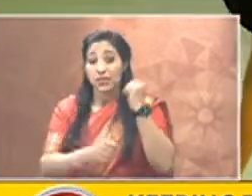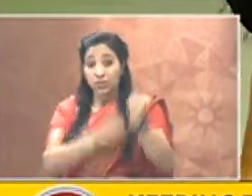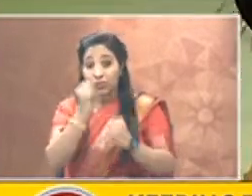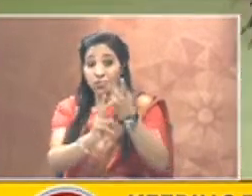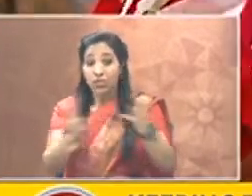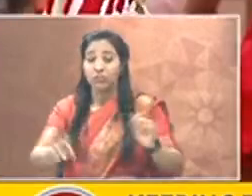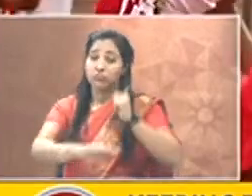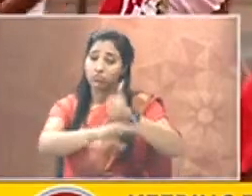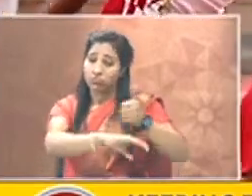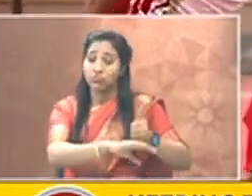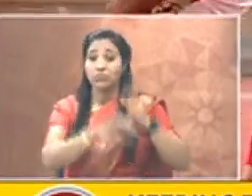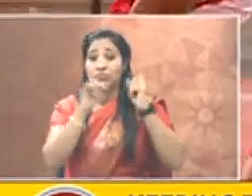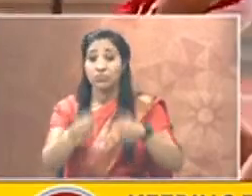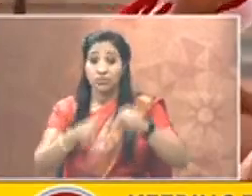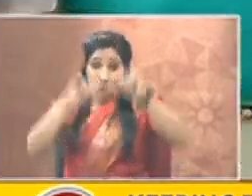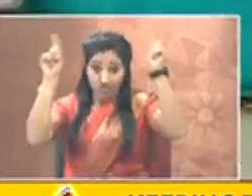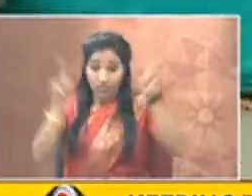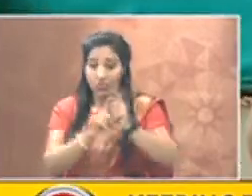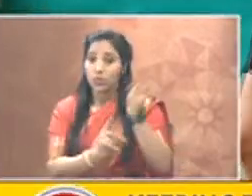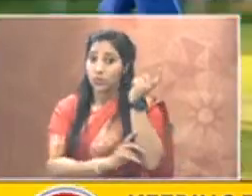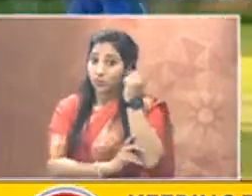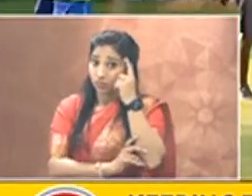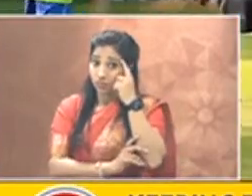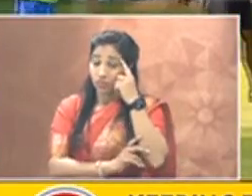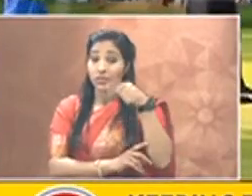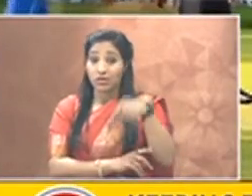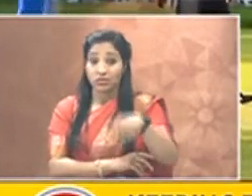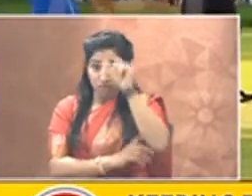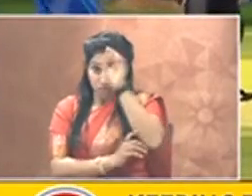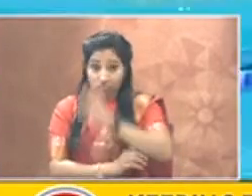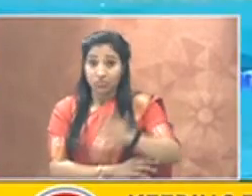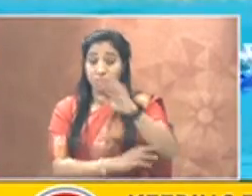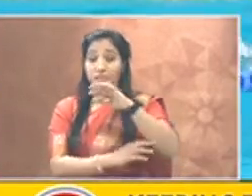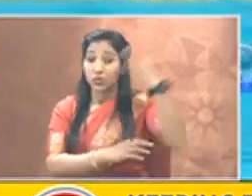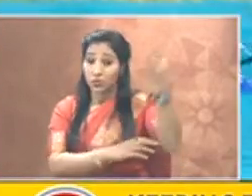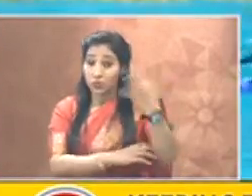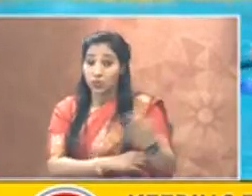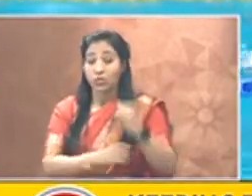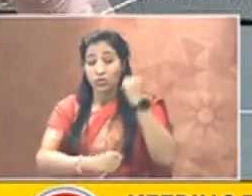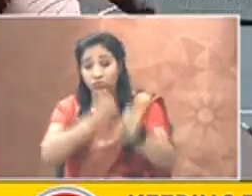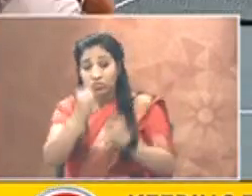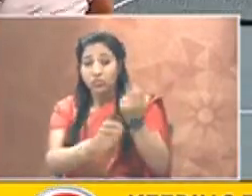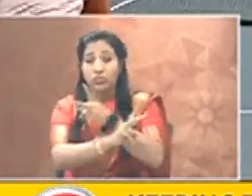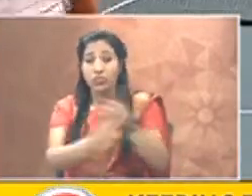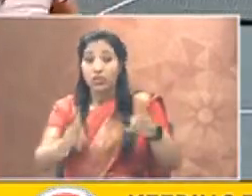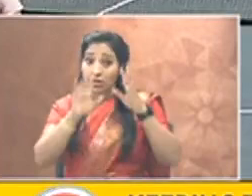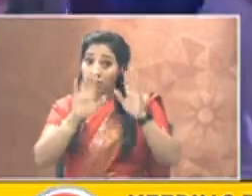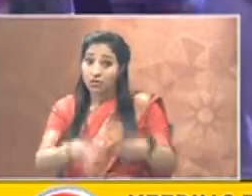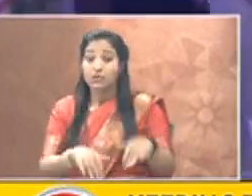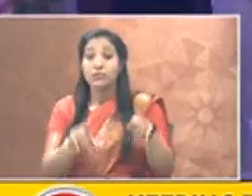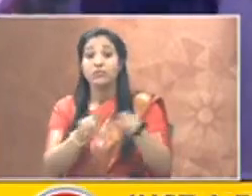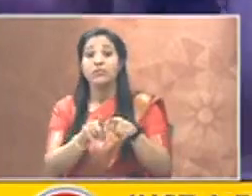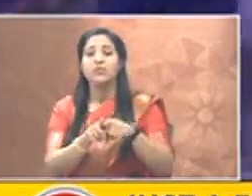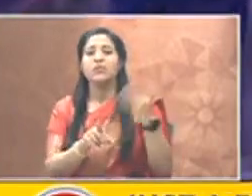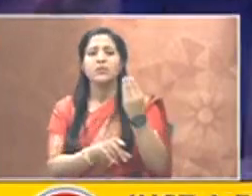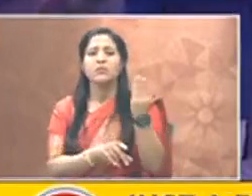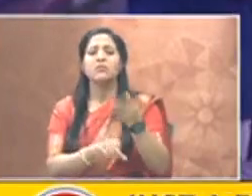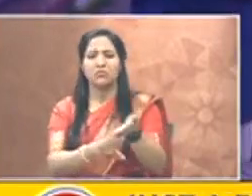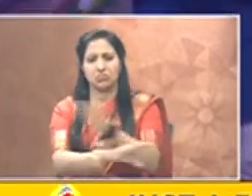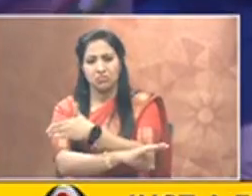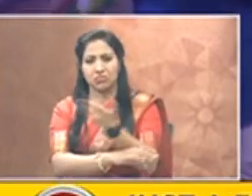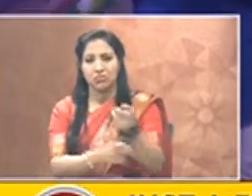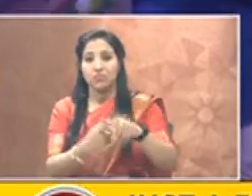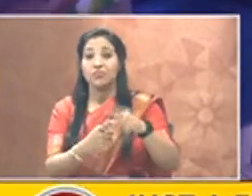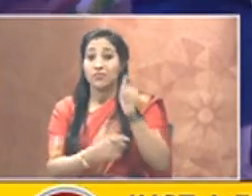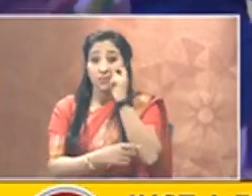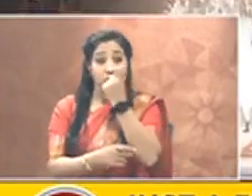साथ आज भारत में नए नए स्पोर्ट्स टूर्नामेंट्स आयोजित किए जा रहे हैं। कुछ दिन पहले ही